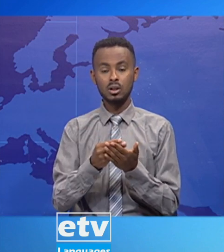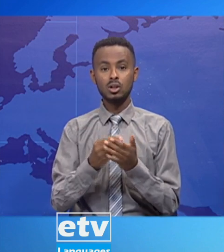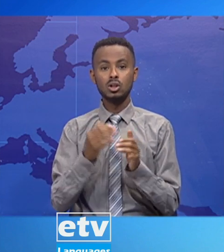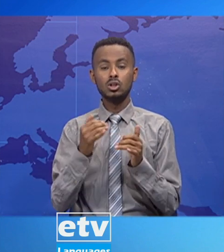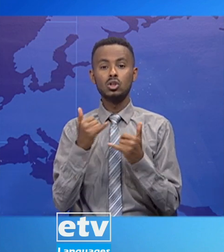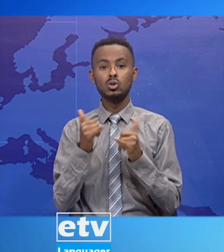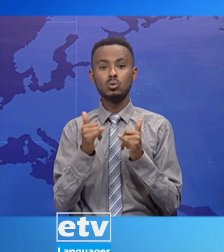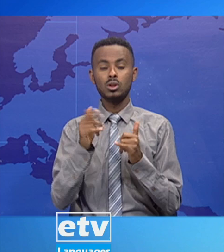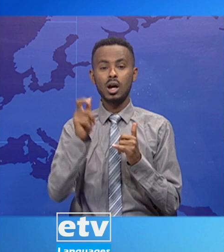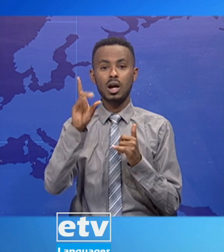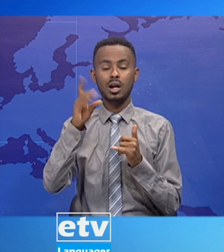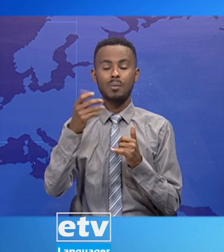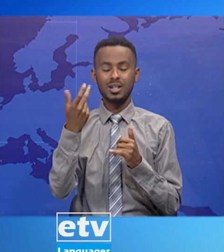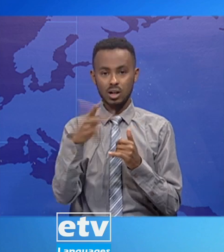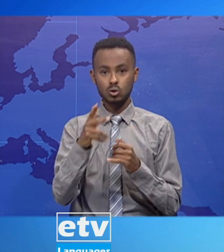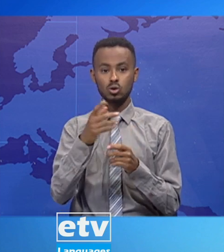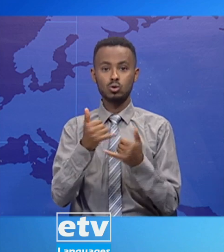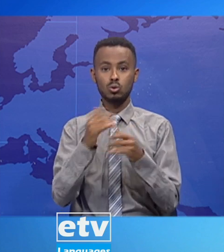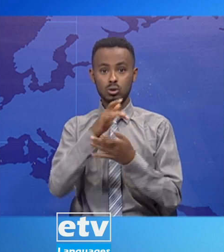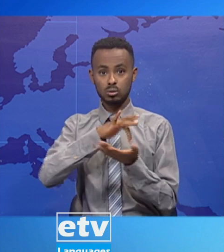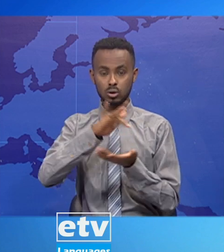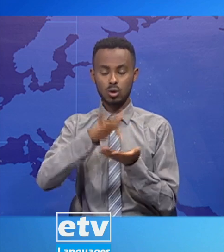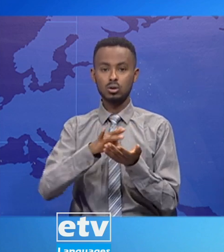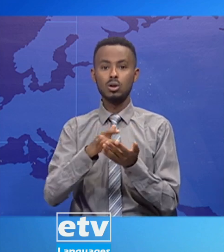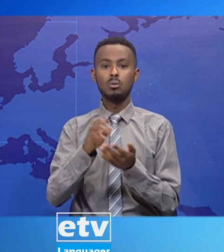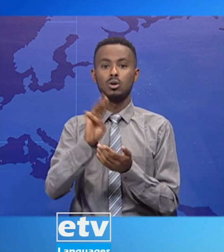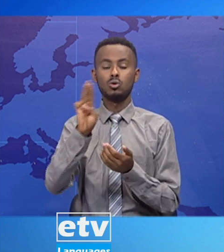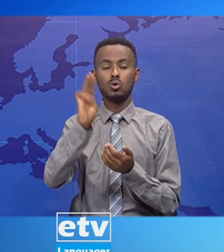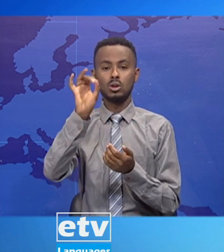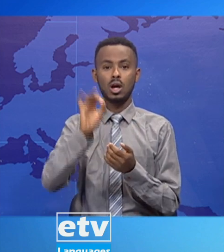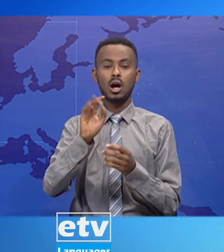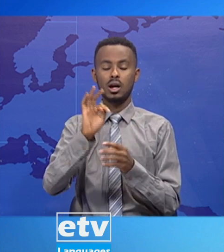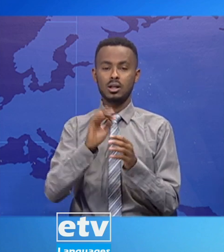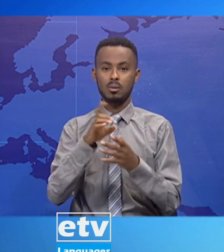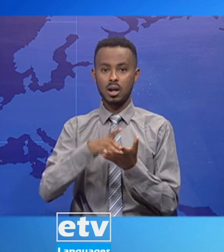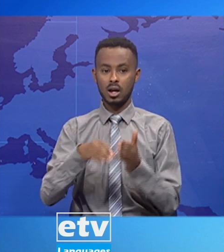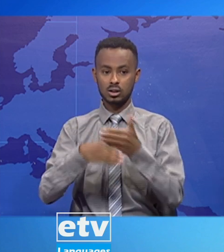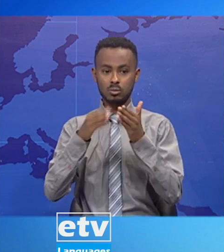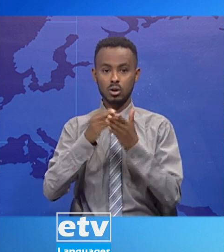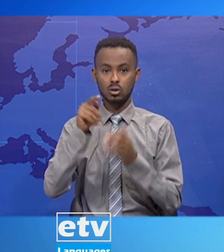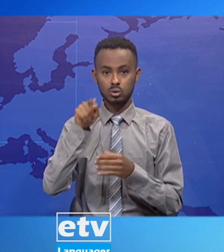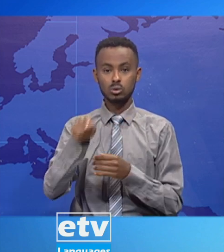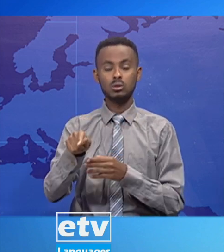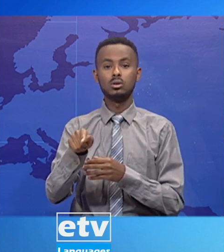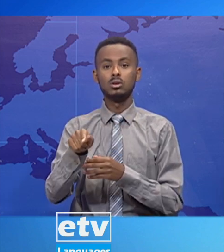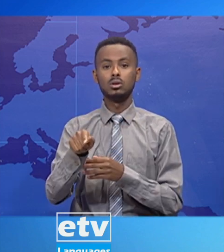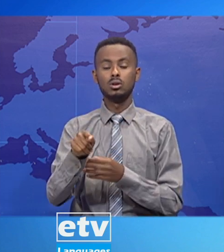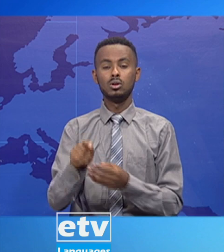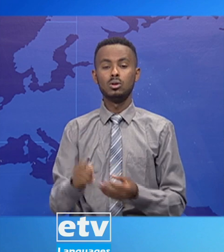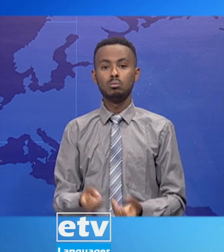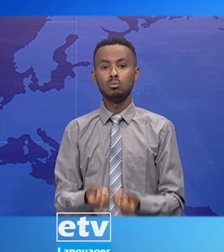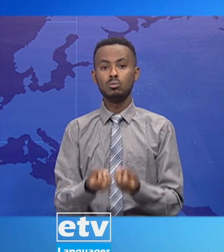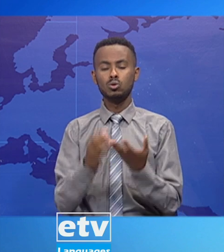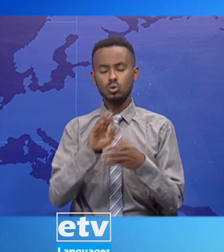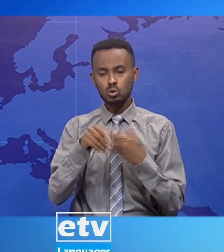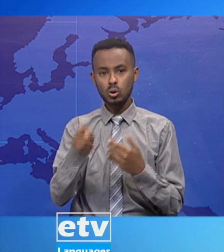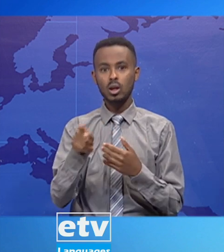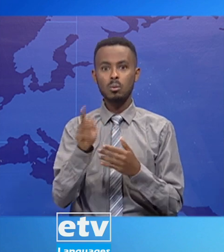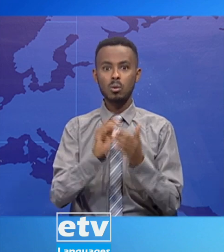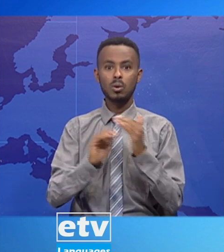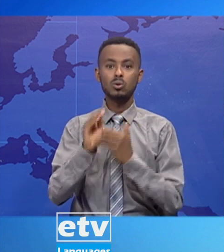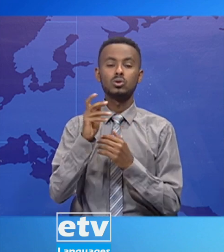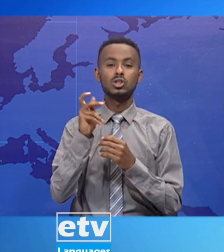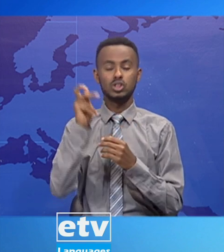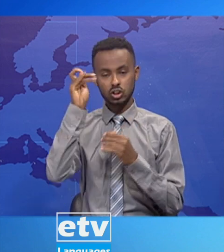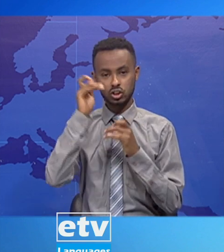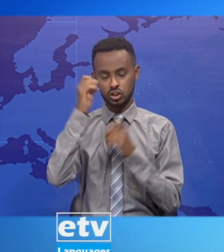አካዳሚ 13 ስፖርቶች አካዳሚ በሱልጣ ከተማ አስገንብቷል። እሱን ብዙ እሷን የሚበልጡ ጀግኖች